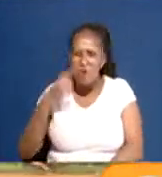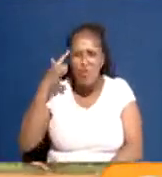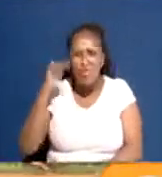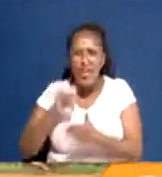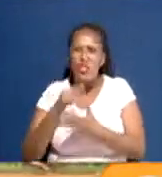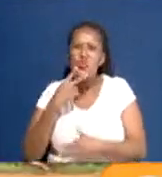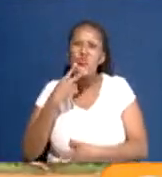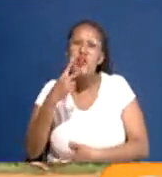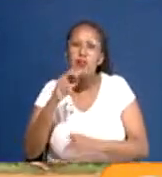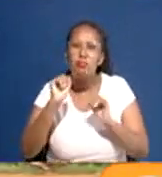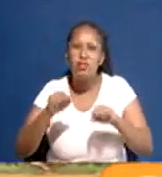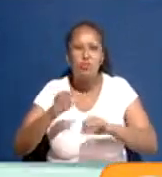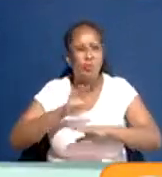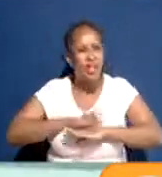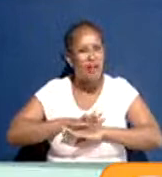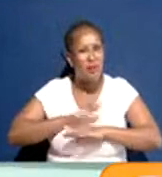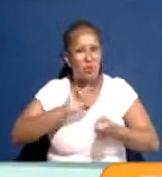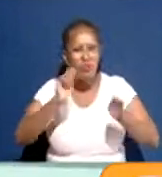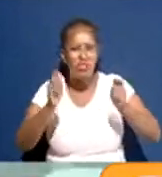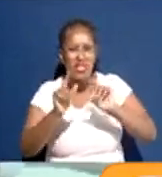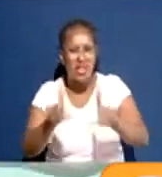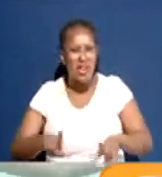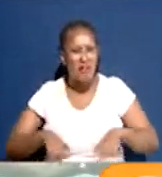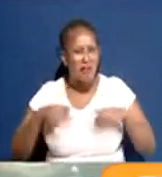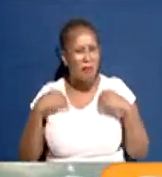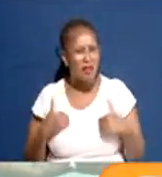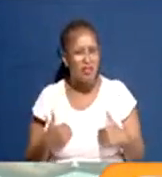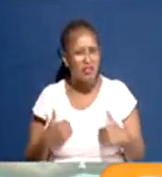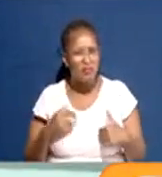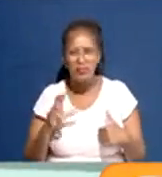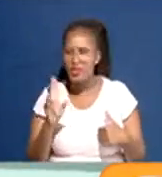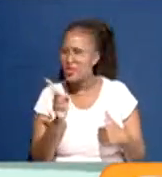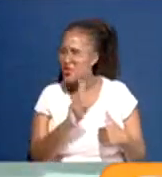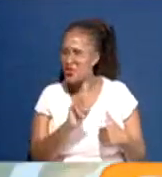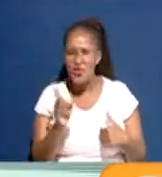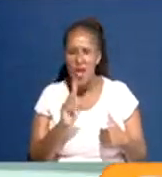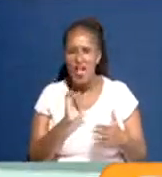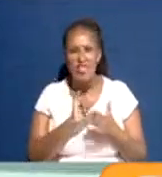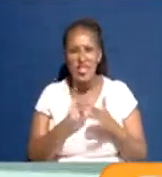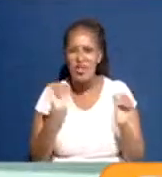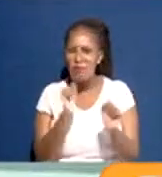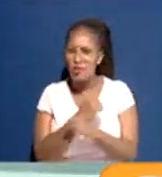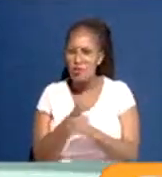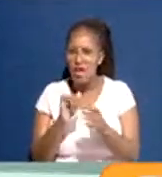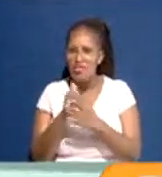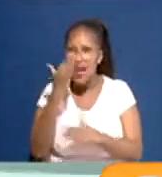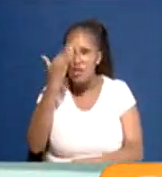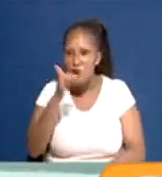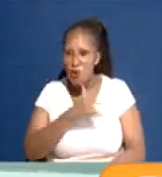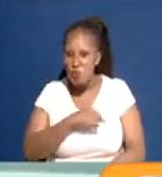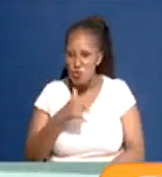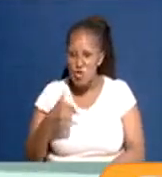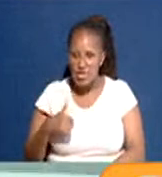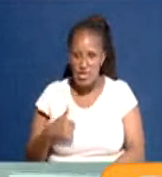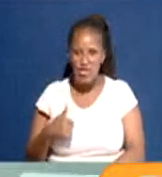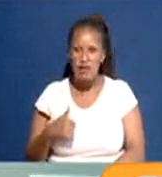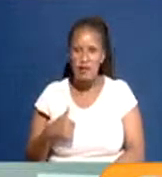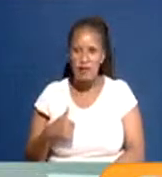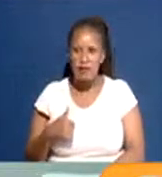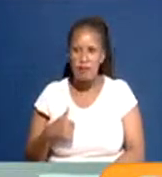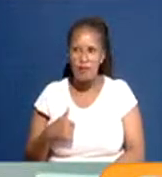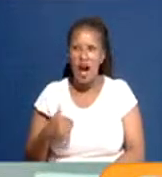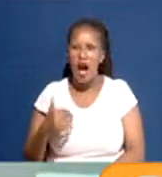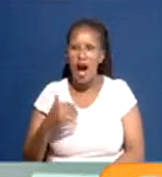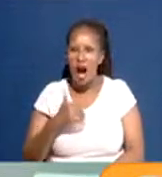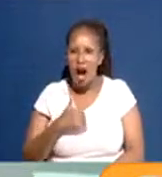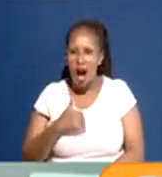shilingi 200 ikabadilisha maisha ya mtu? It's not possible. And that is why we have